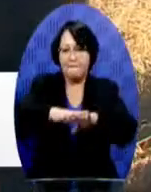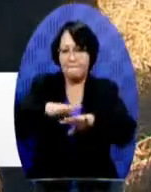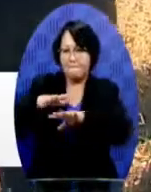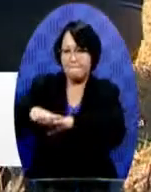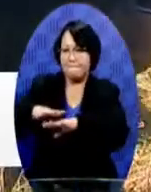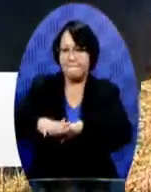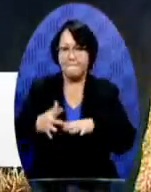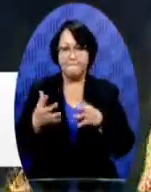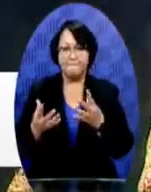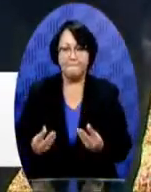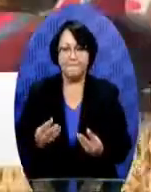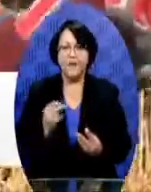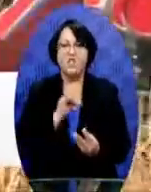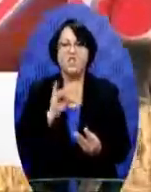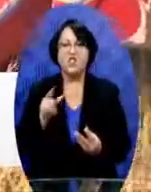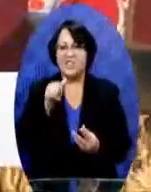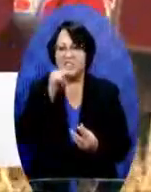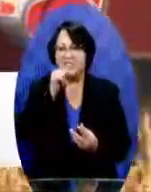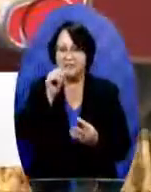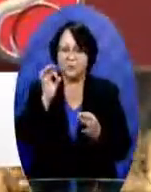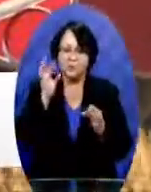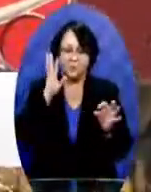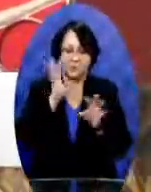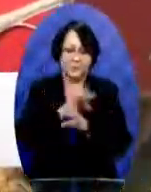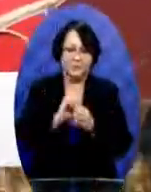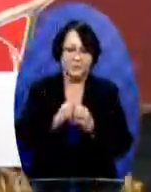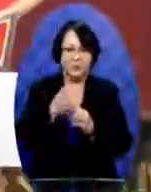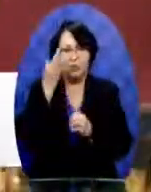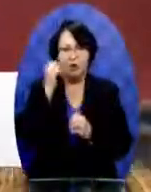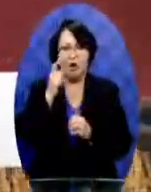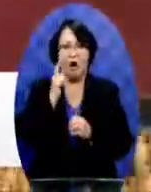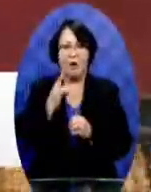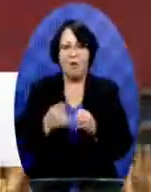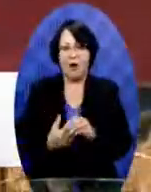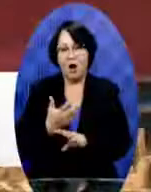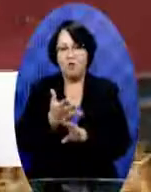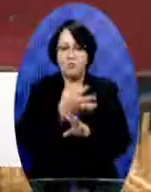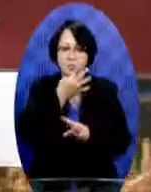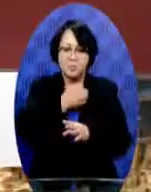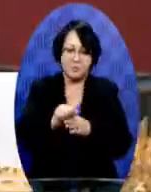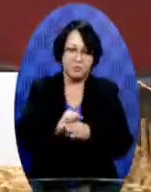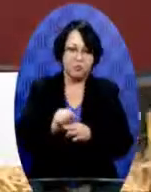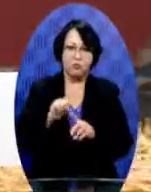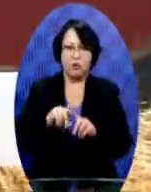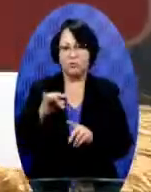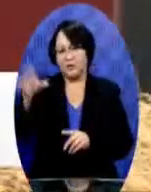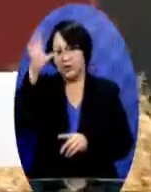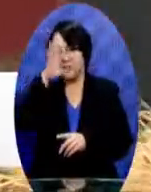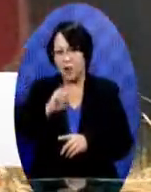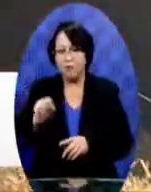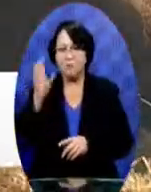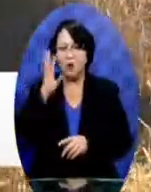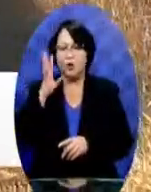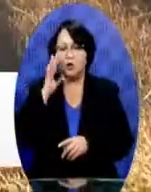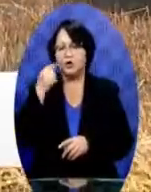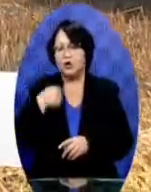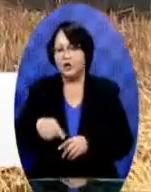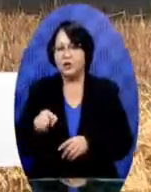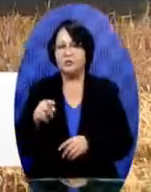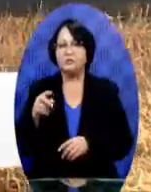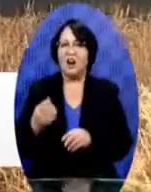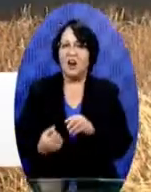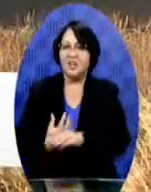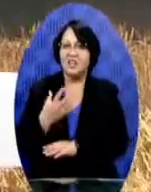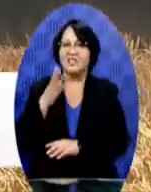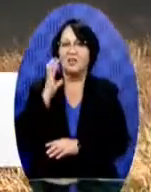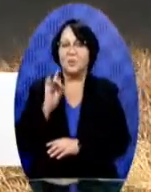тариалтандаа одооноос бэлтгэж эхэлжээ. Хөдөө аж ахуйн сайд өнгөрсөн өдрүүдэд тариалангийн бүс нутагт ажиллаж, бодлохоор энэ салбарын үйлдвэрлэлийг хэрхэн